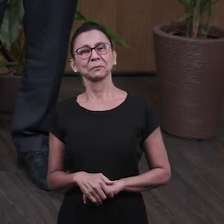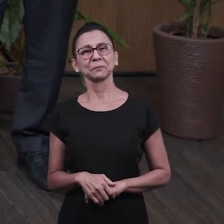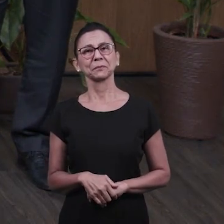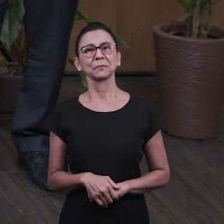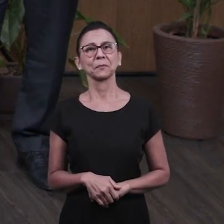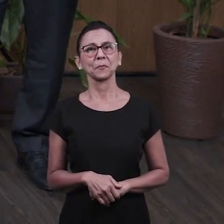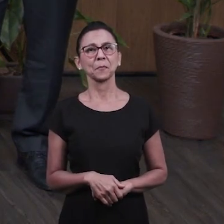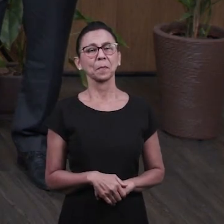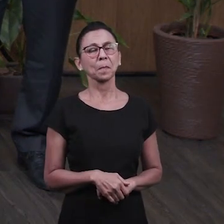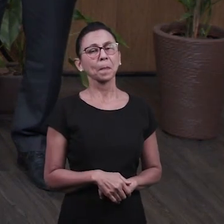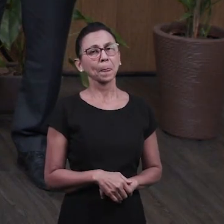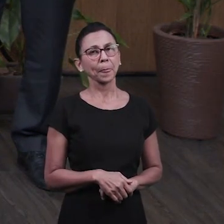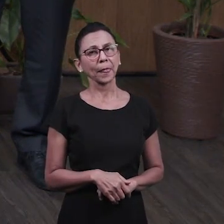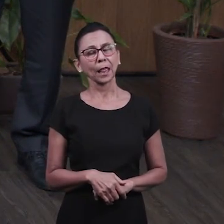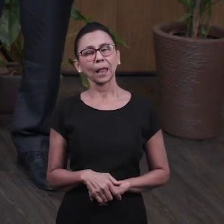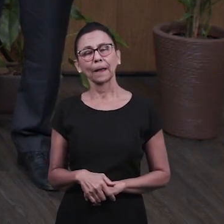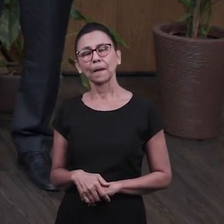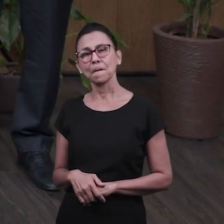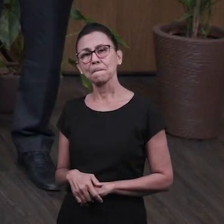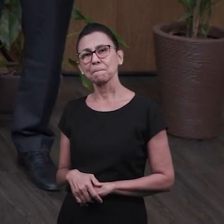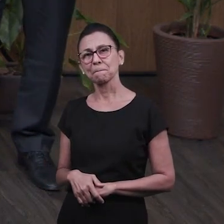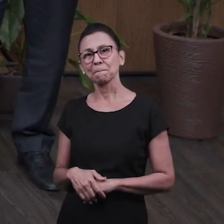Quand nous étudions la Bible,